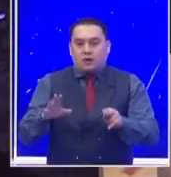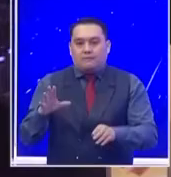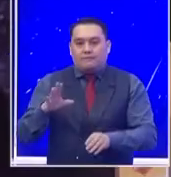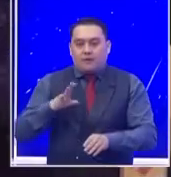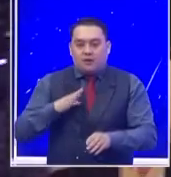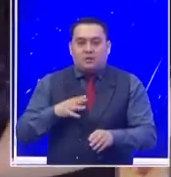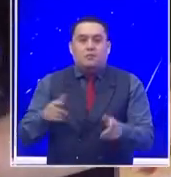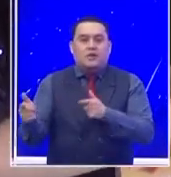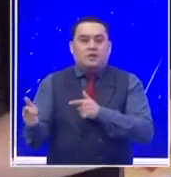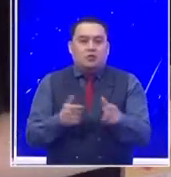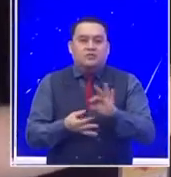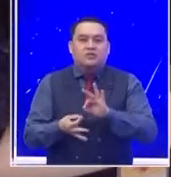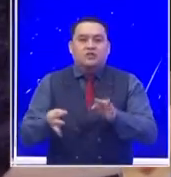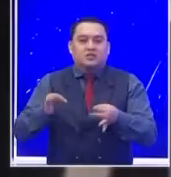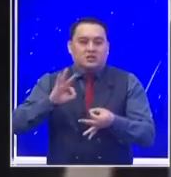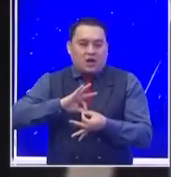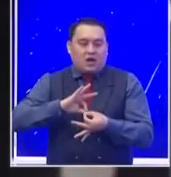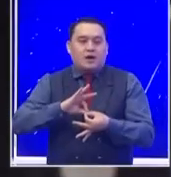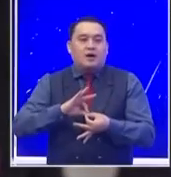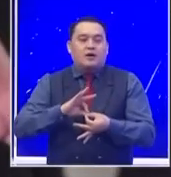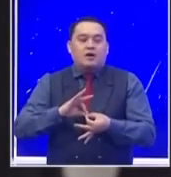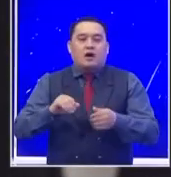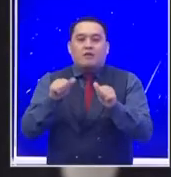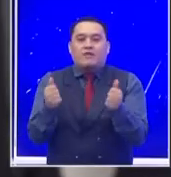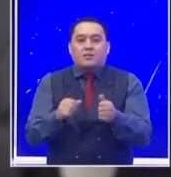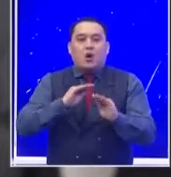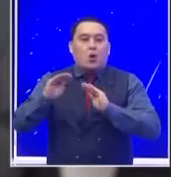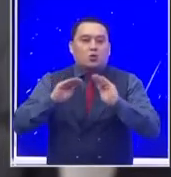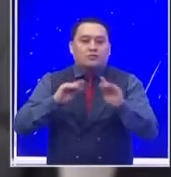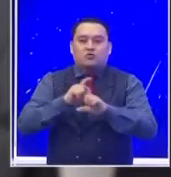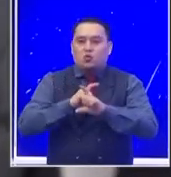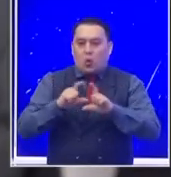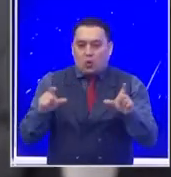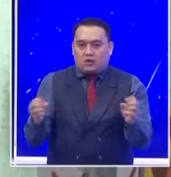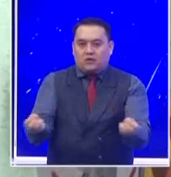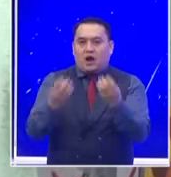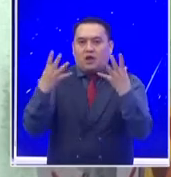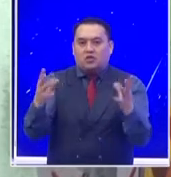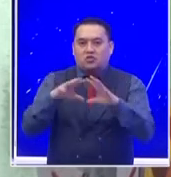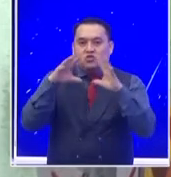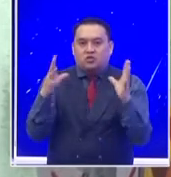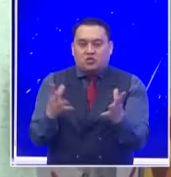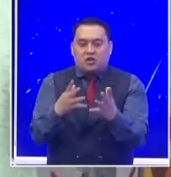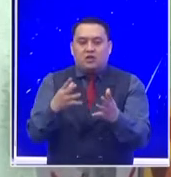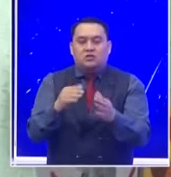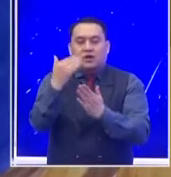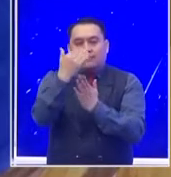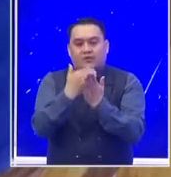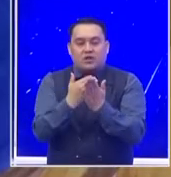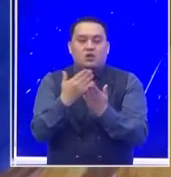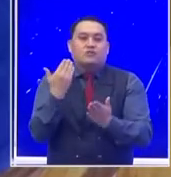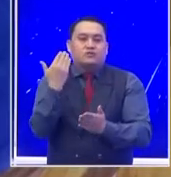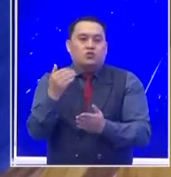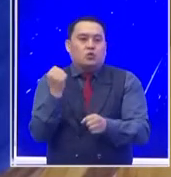подготовились основательно и креативно подошли и к оформлению учебного заведения яркие шары поучительные цитаты и картинки